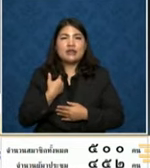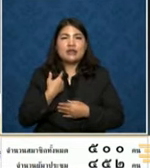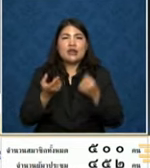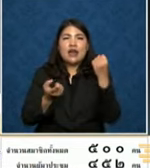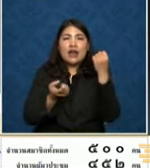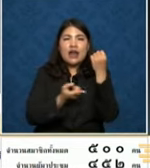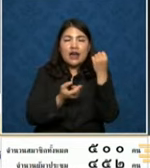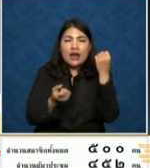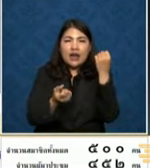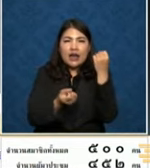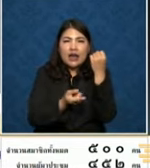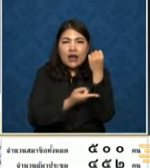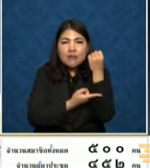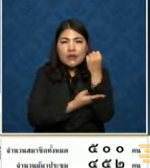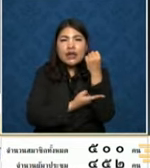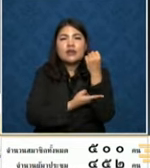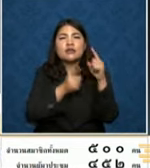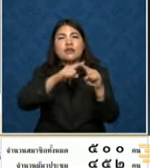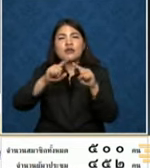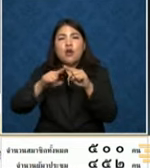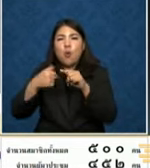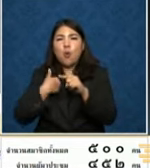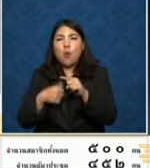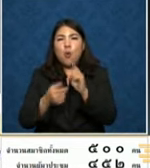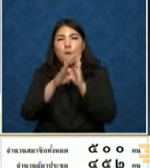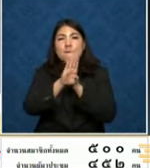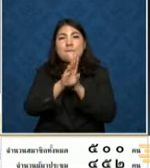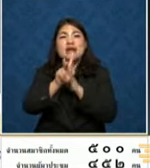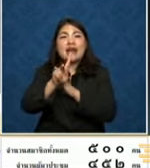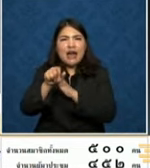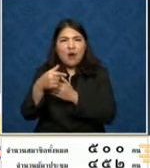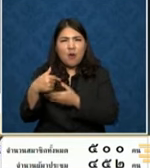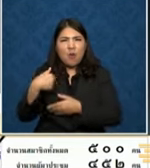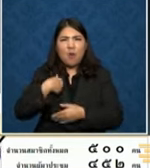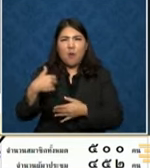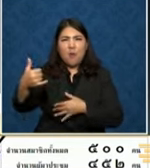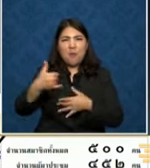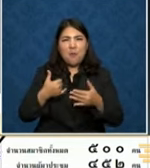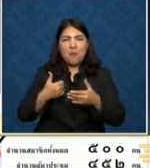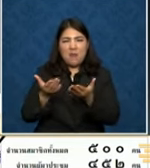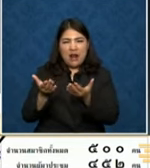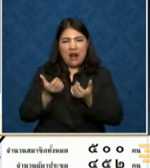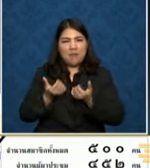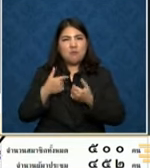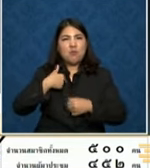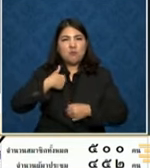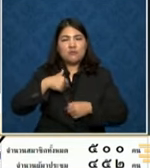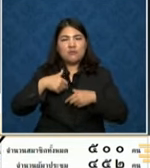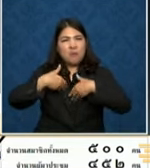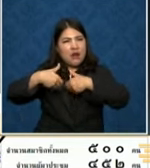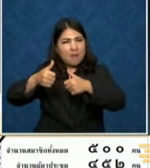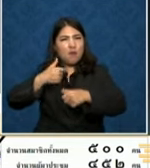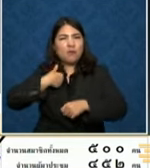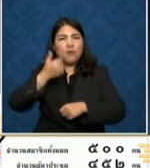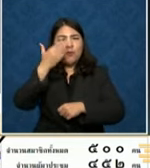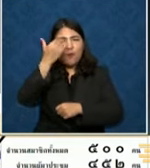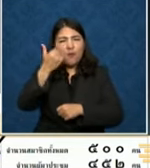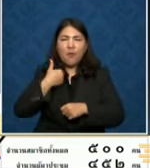การคนบึงการเขาแห่กันมารับผมเขาบอกโดนใจมากนะครับดังนั้นท่านอย่าเอ